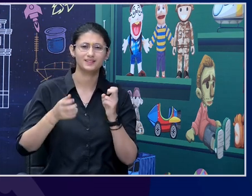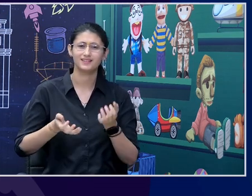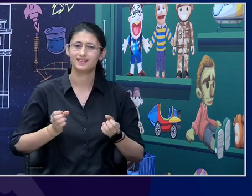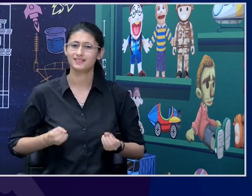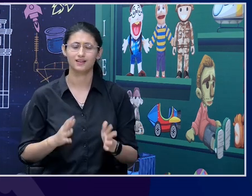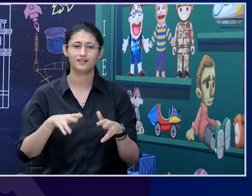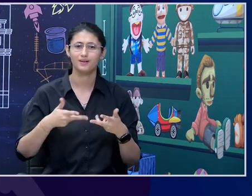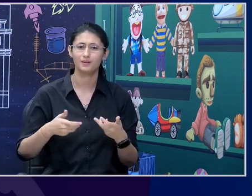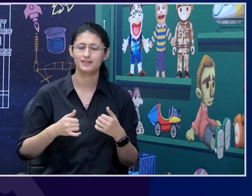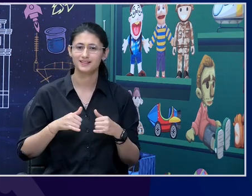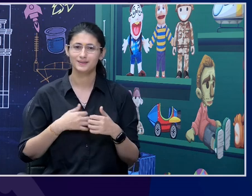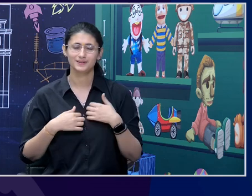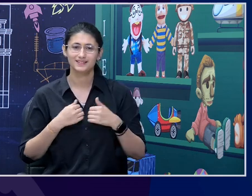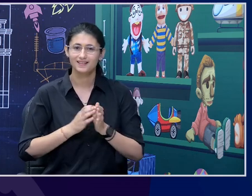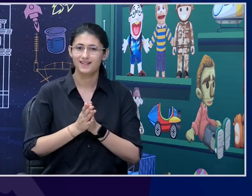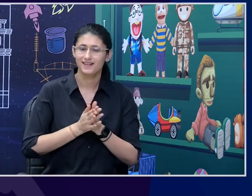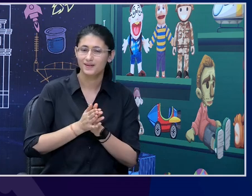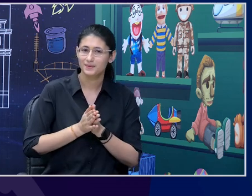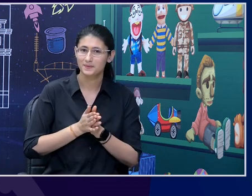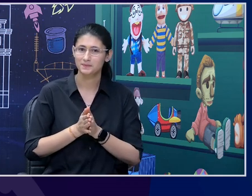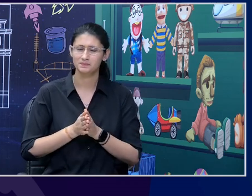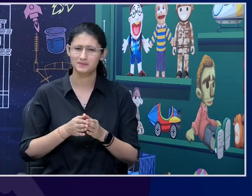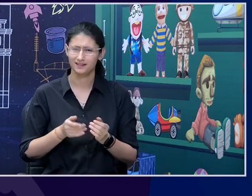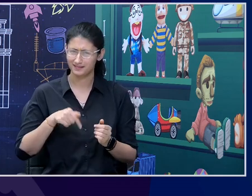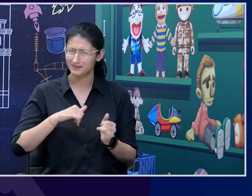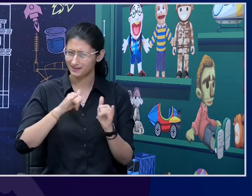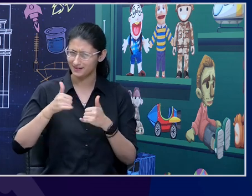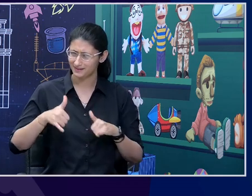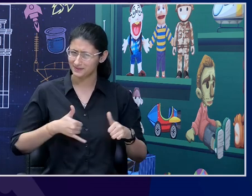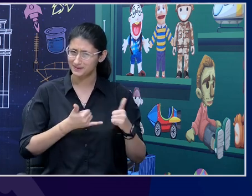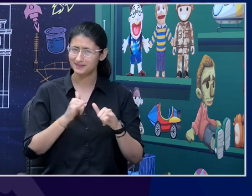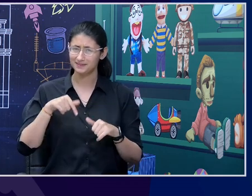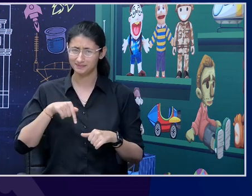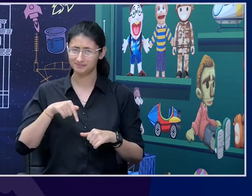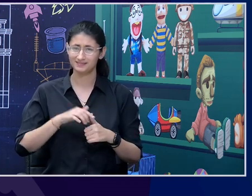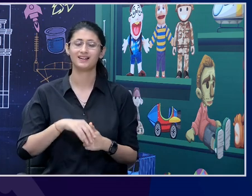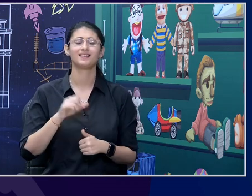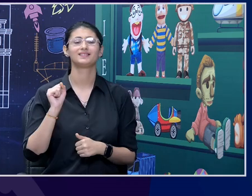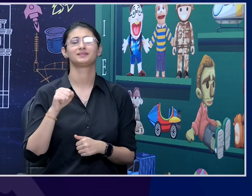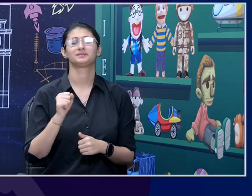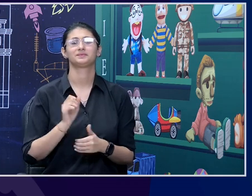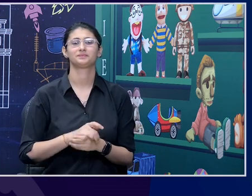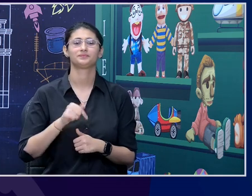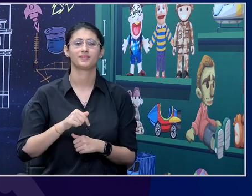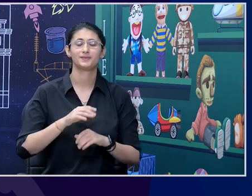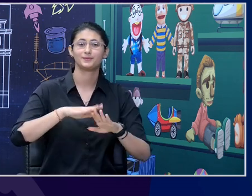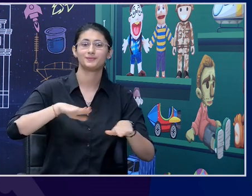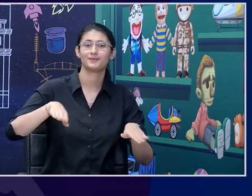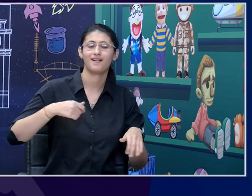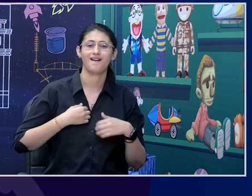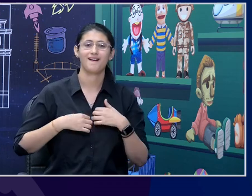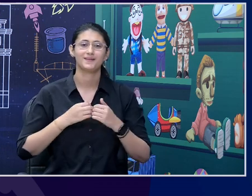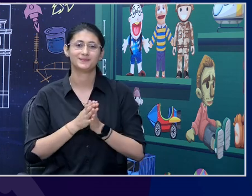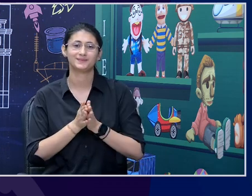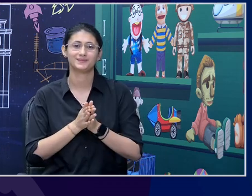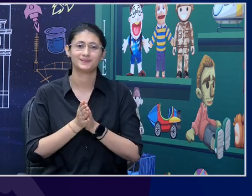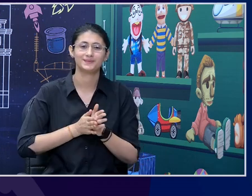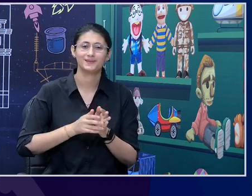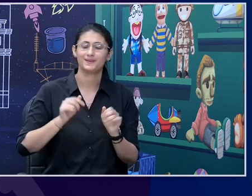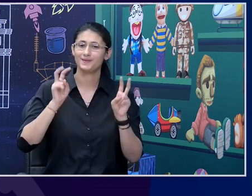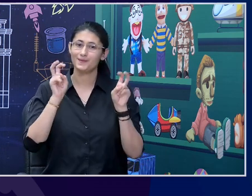और एक गेंद बल्ला कहां है मैं सोच रहा हूं की आज गेम्स पीरियड है लग रहा है बिल्कुल बच्चे भी इसी तरह से इंटरेस्ट लेने वाले हैं इस पाठ में बहुत रुचि